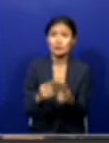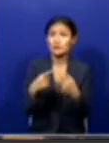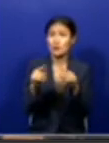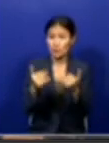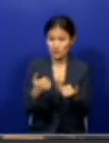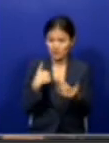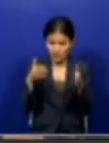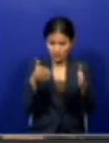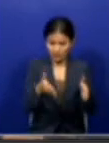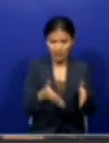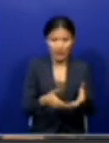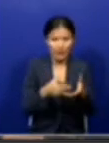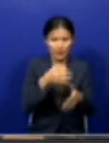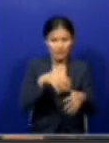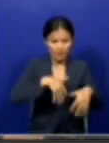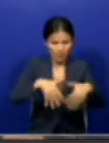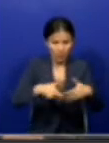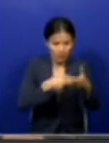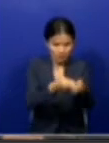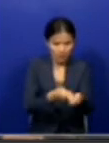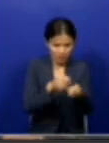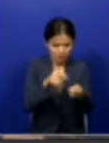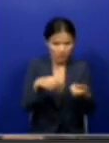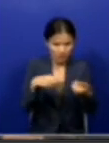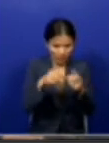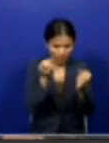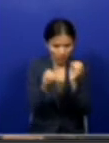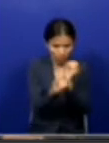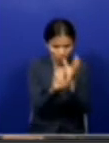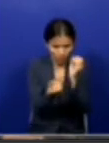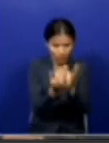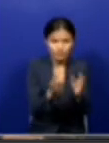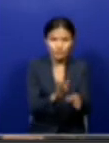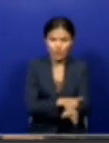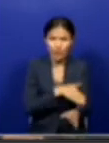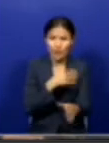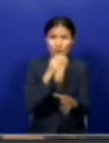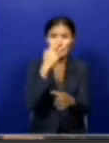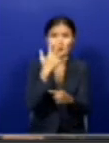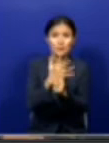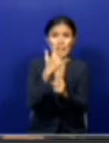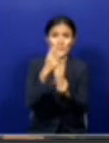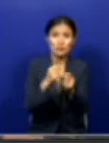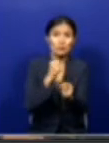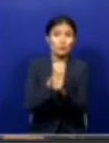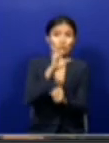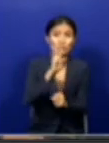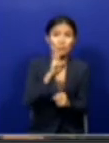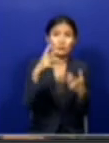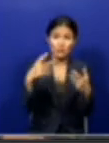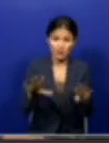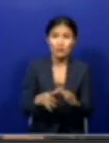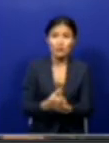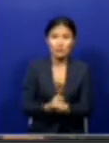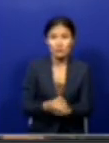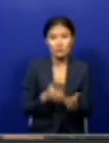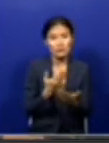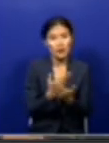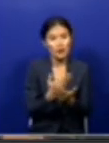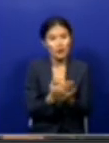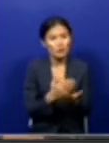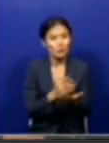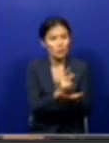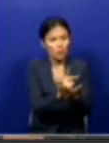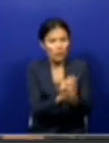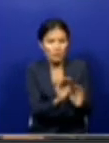ลกระทบมานะครับ 5-6 ปีแล้วครับที่เขาไม่มีโอกาสพูดง่ายๆนะครับนี่เขาก็สะสมมาเลยเนี่ยเพราะฉะนั้นผมถึงมีในความ